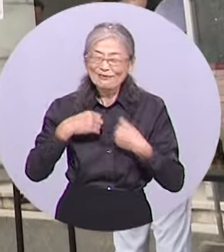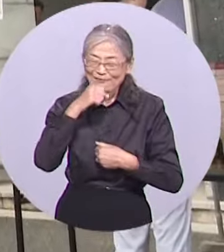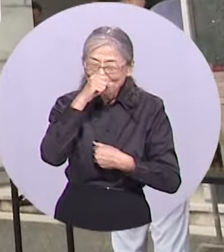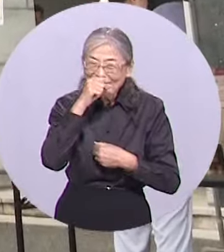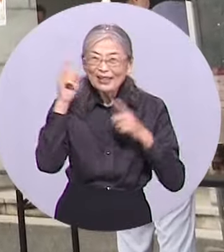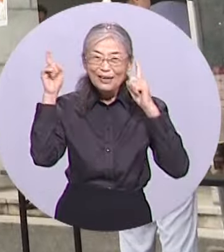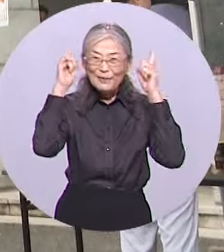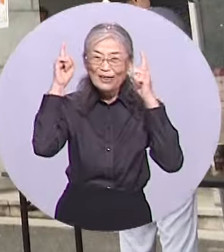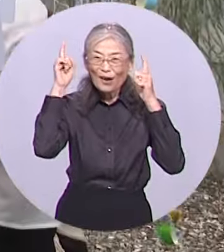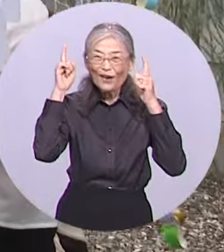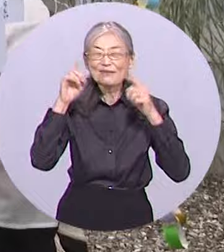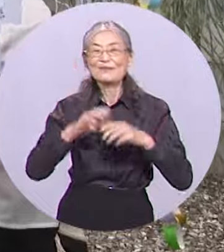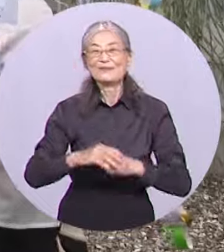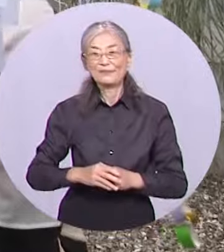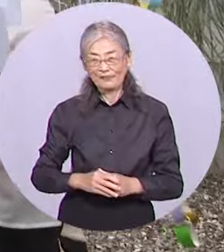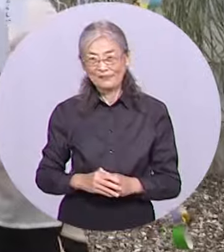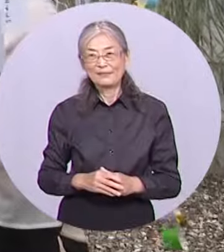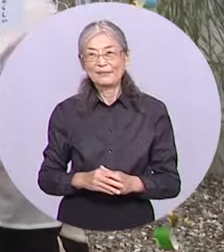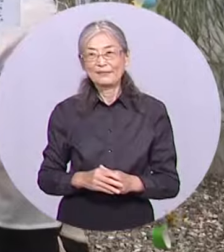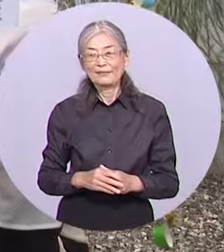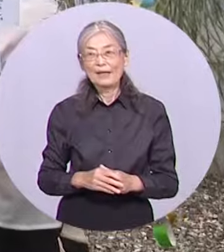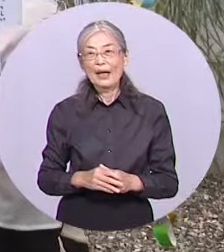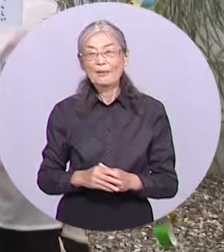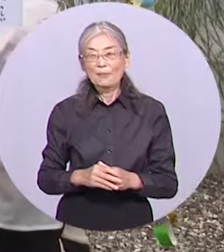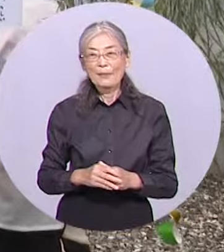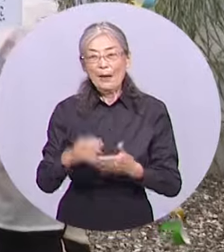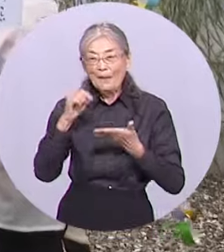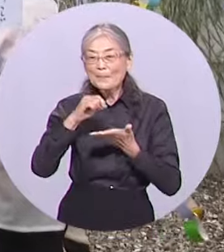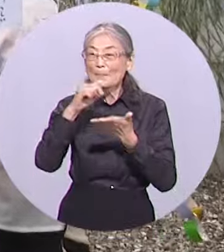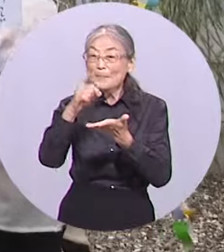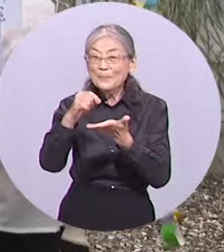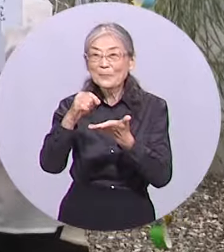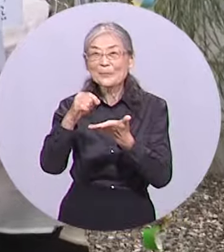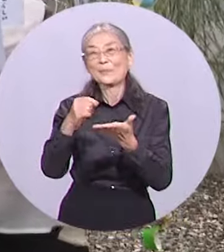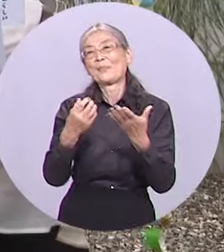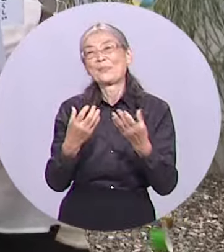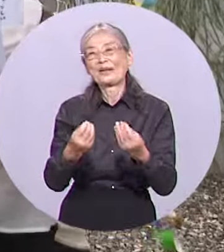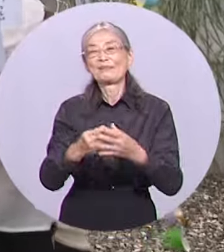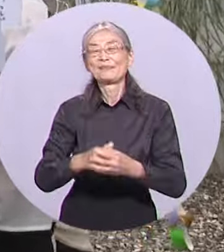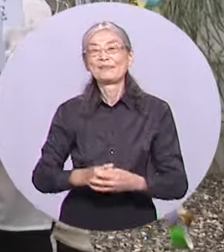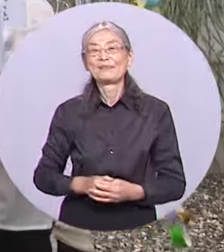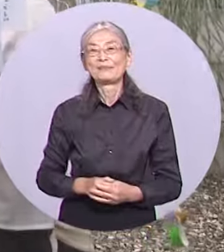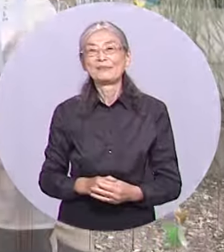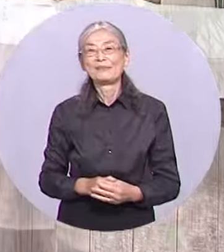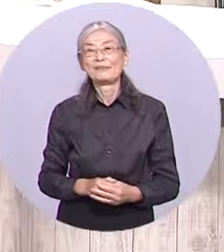なと思いました。 以上、今玉ピックアップをお届けしました。